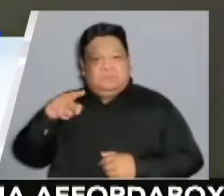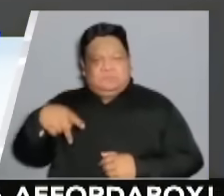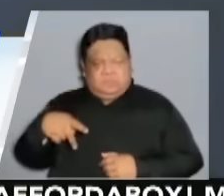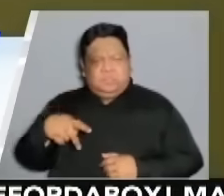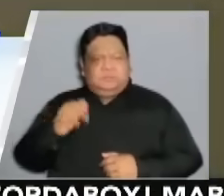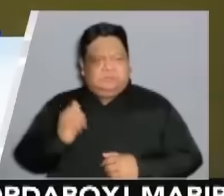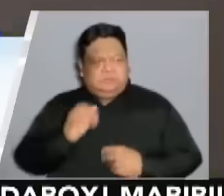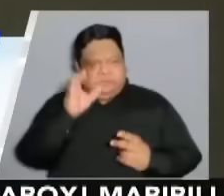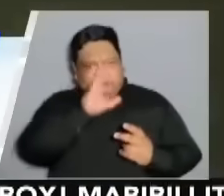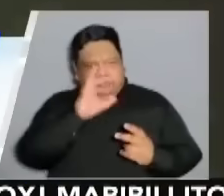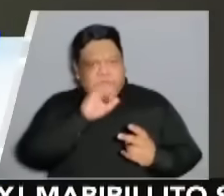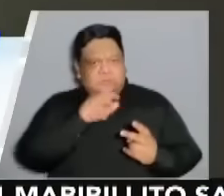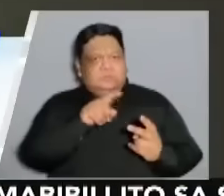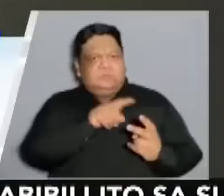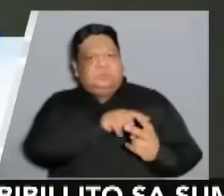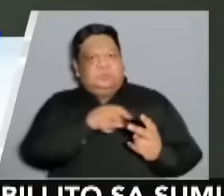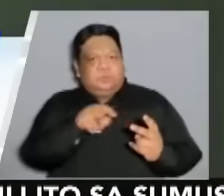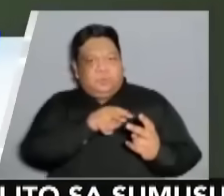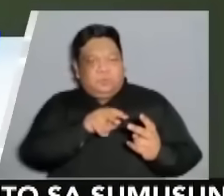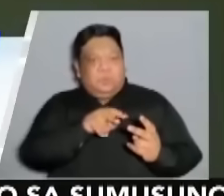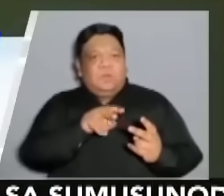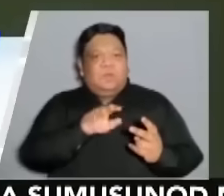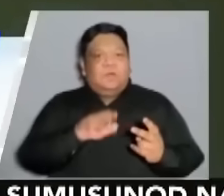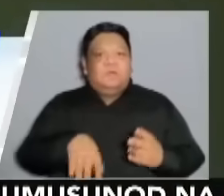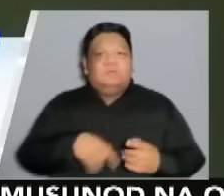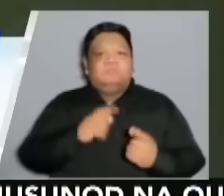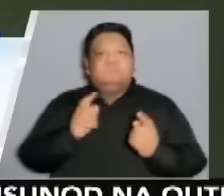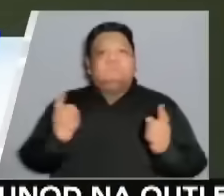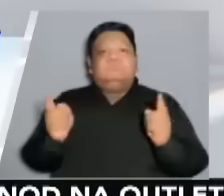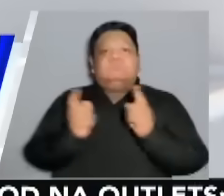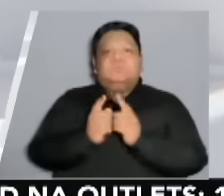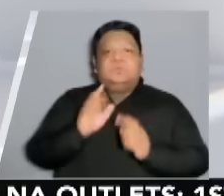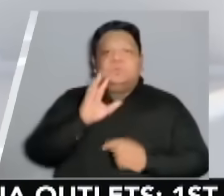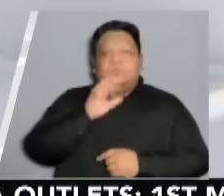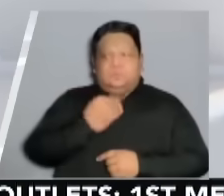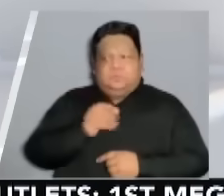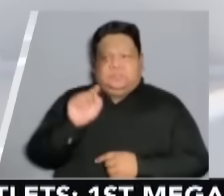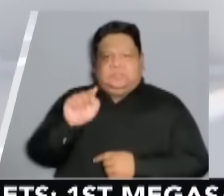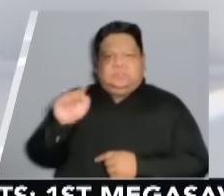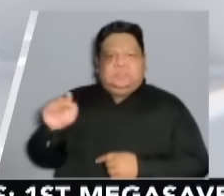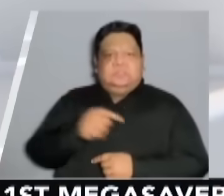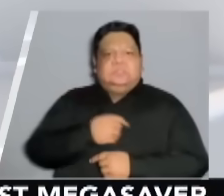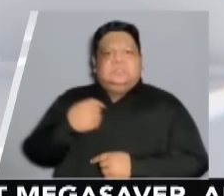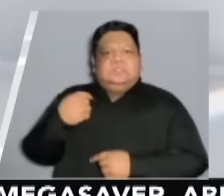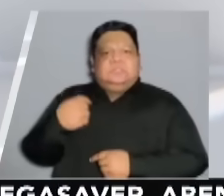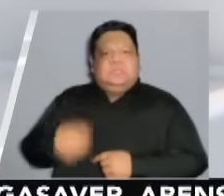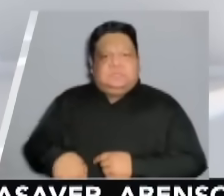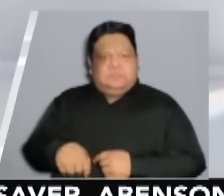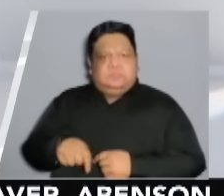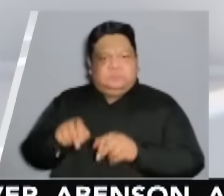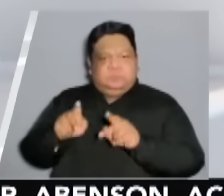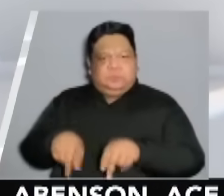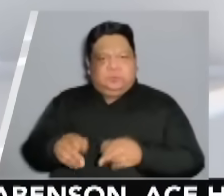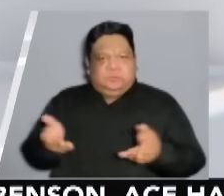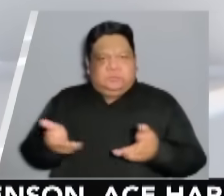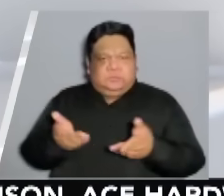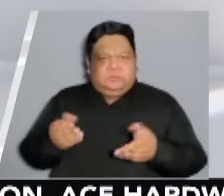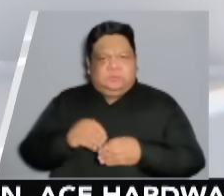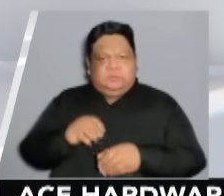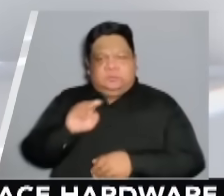daw kinatagpo mga Chinese nationals dito sa Pilipinas. Supposedly, yung kakatagpuin po nila dito sa Pilipinas